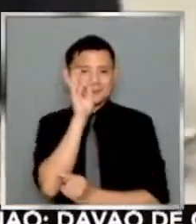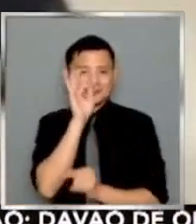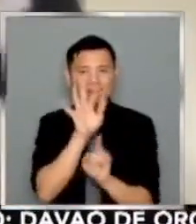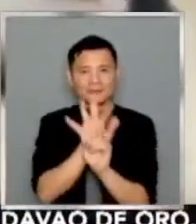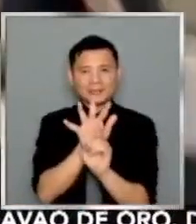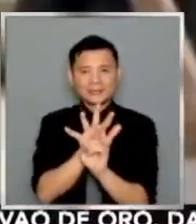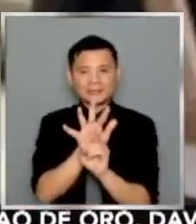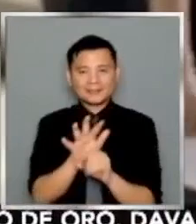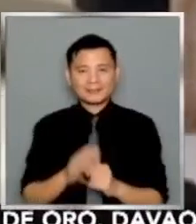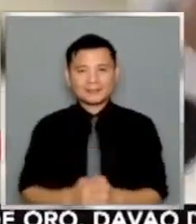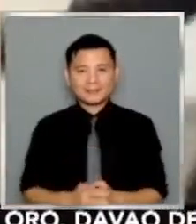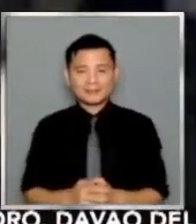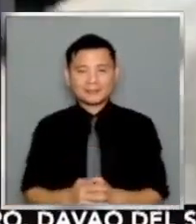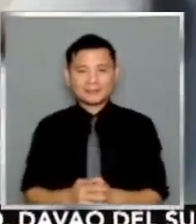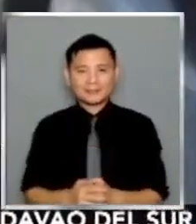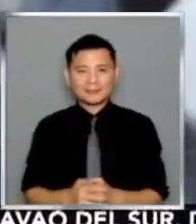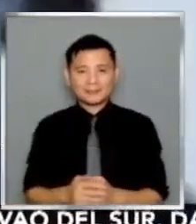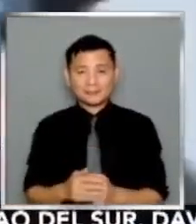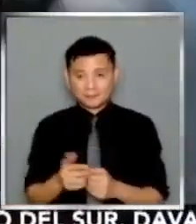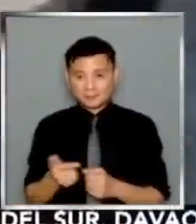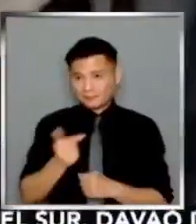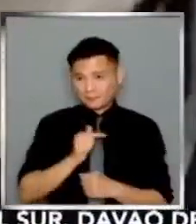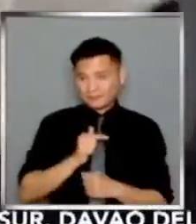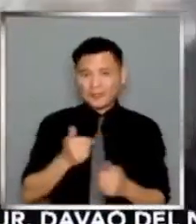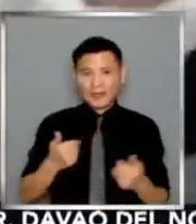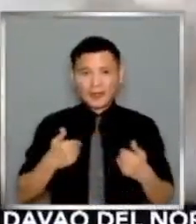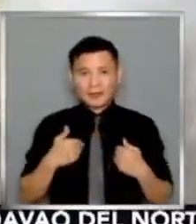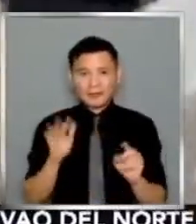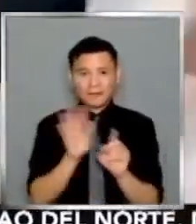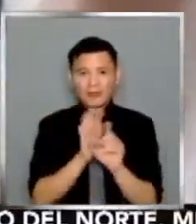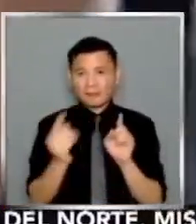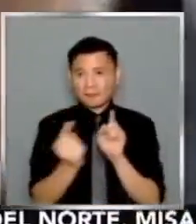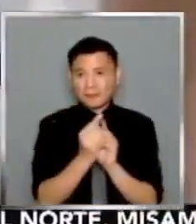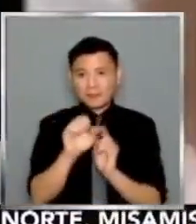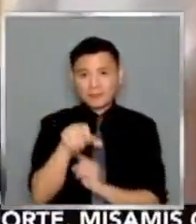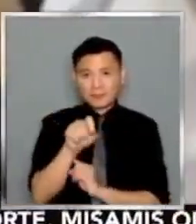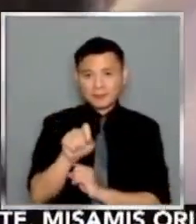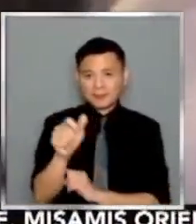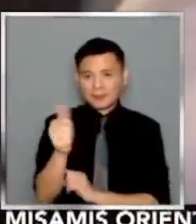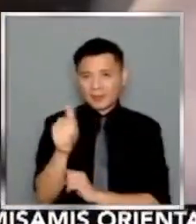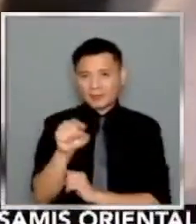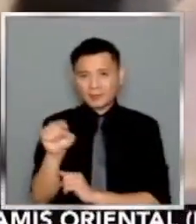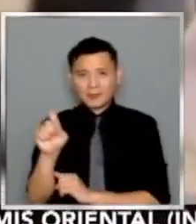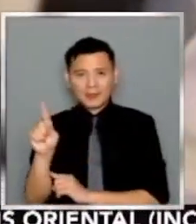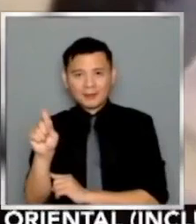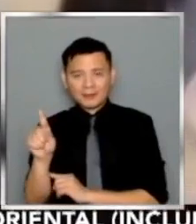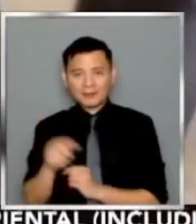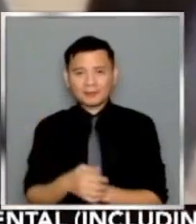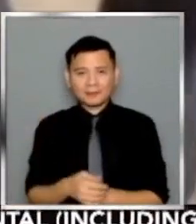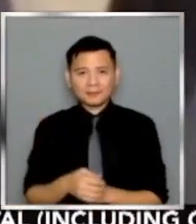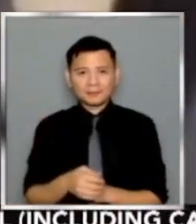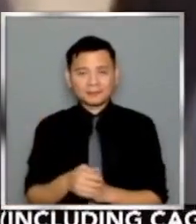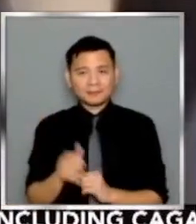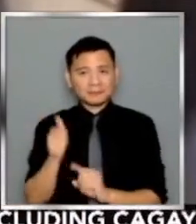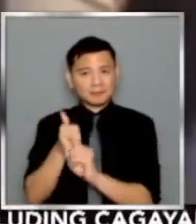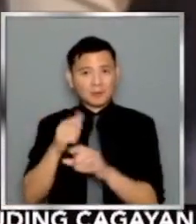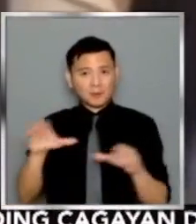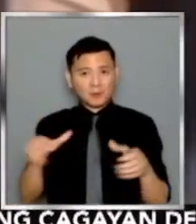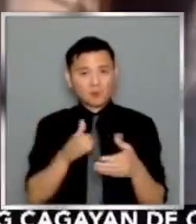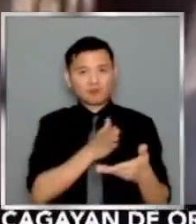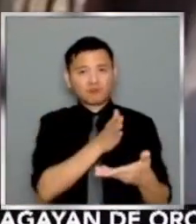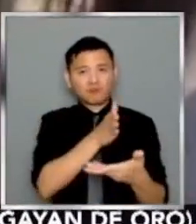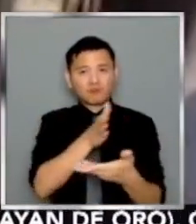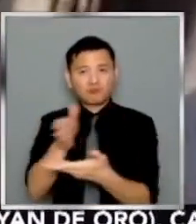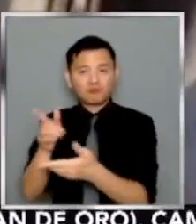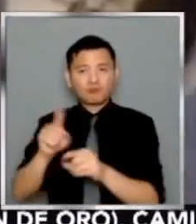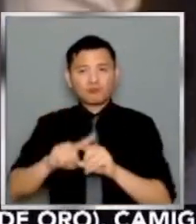Magkakaroon ng fan meet ang grupo sa September 10 at 11. Abangan din ang Lapilus sa iba't ibang guestings at mga side trip sa